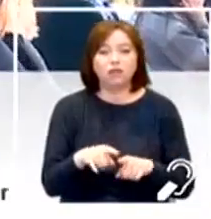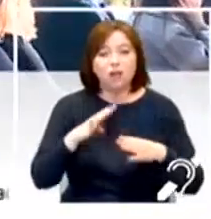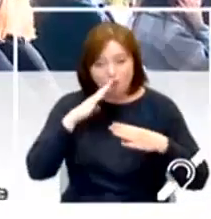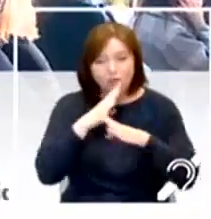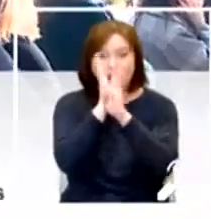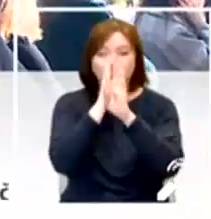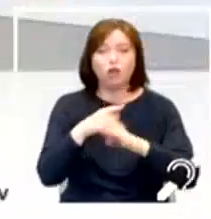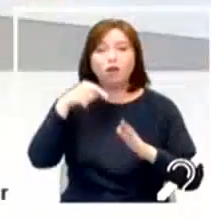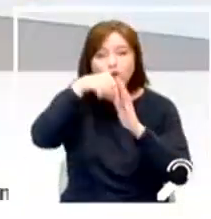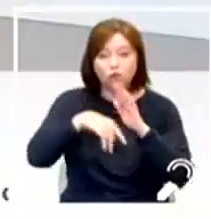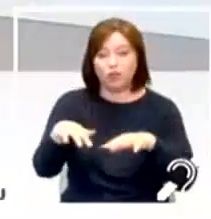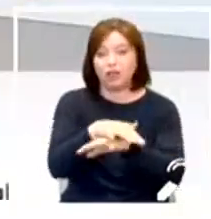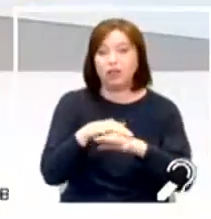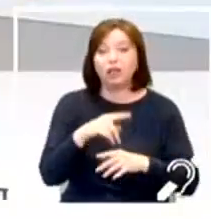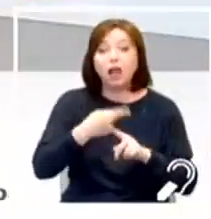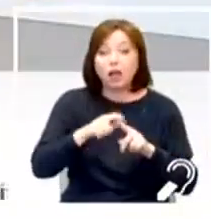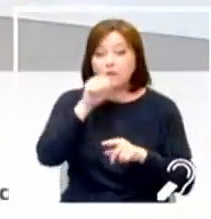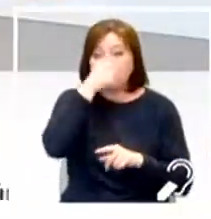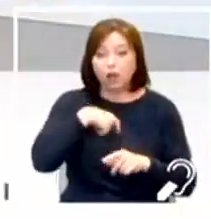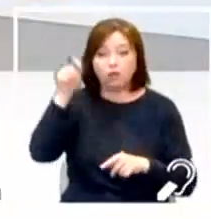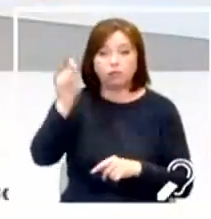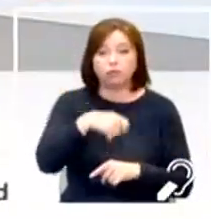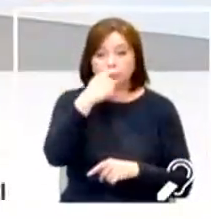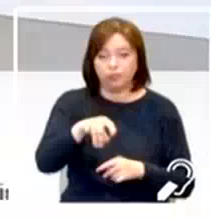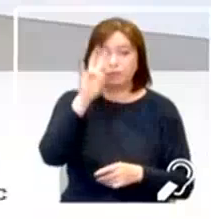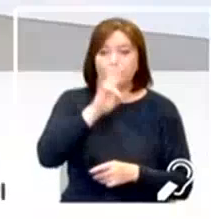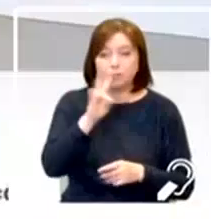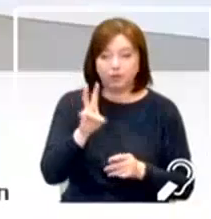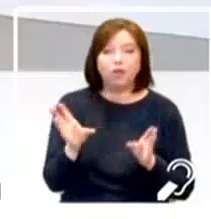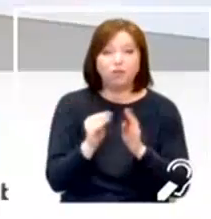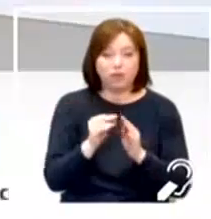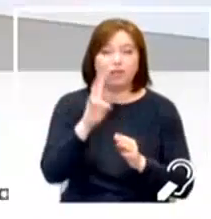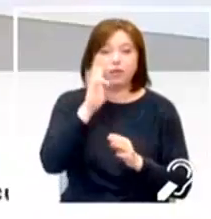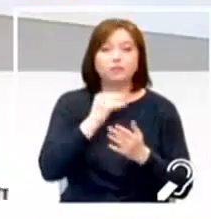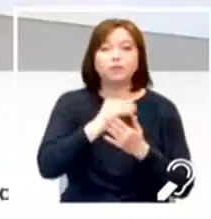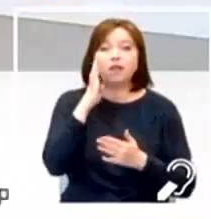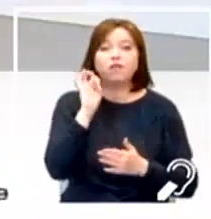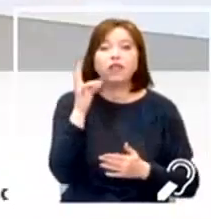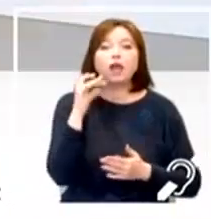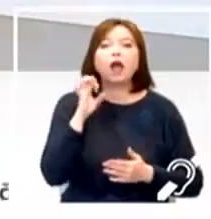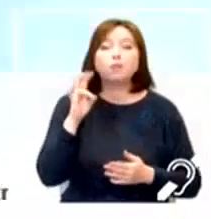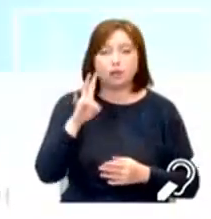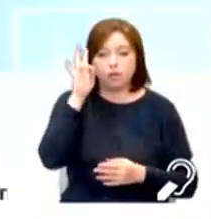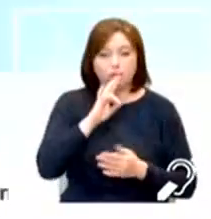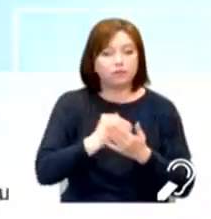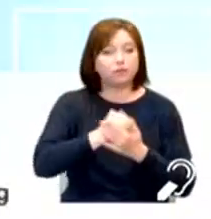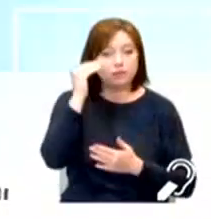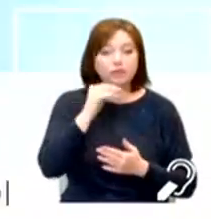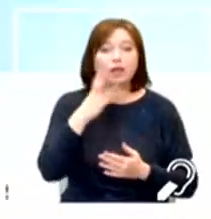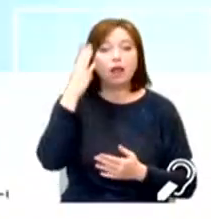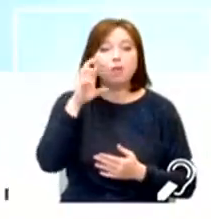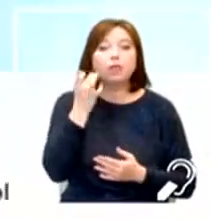dezbinări între populații. Monumentul a fost sfințit de un sobor de preoți în frunte cu preasfințitul Beniamin, episcopul Basarabiei de